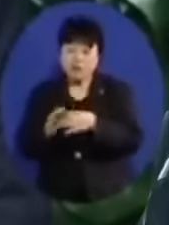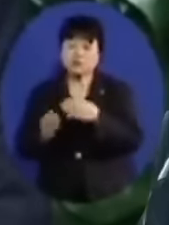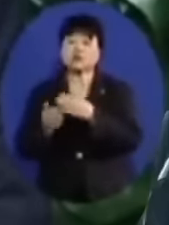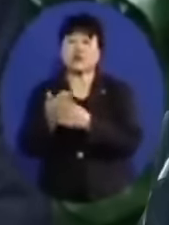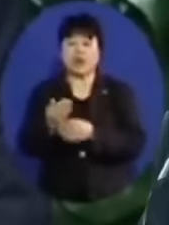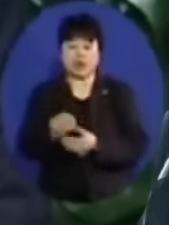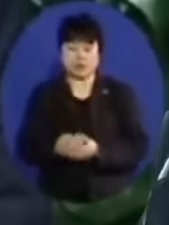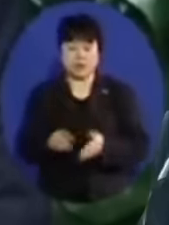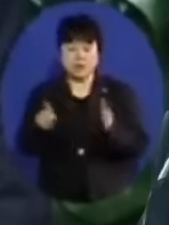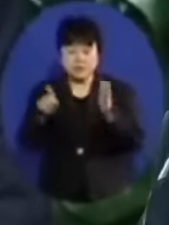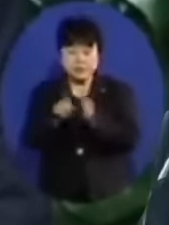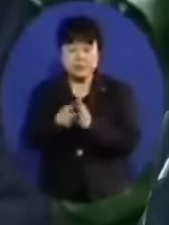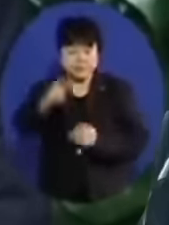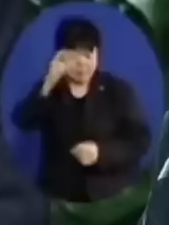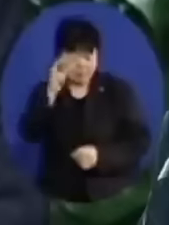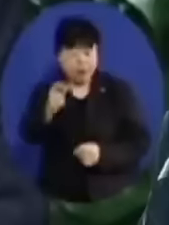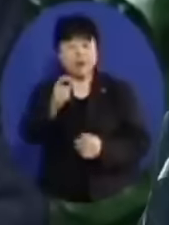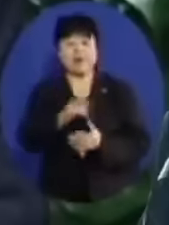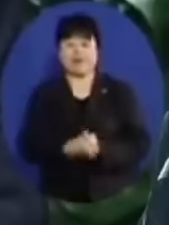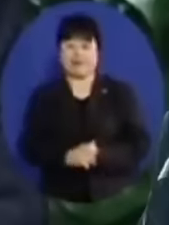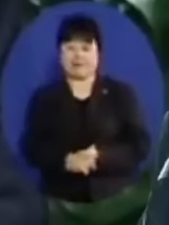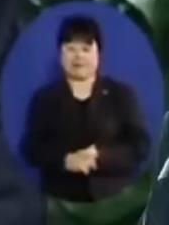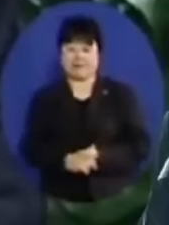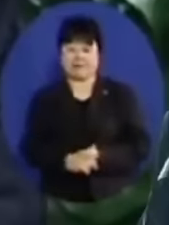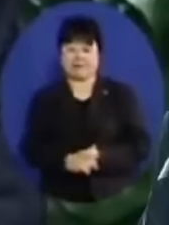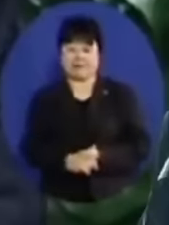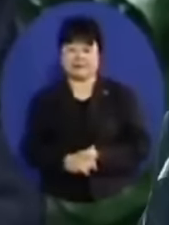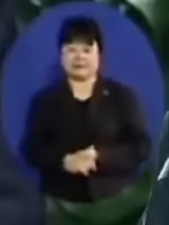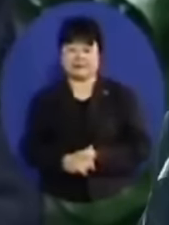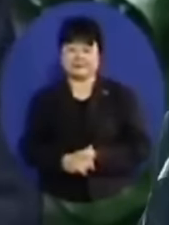정신력 중에 신앙보다 강한 것이 없습니다.